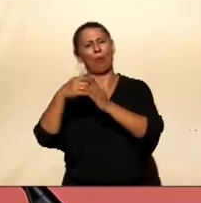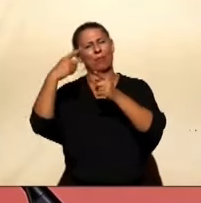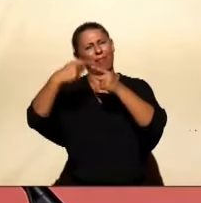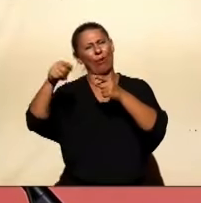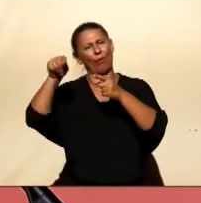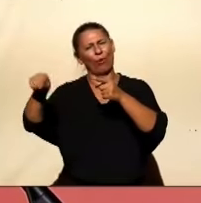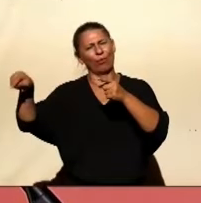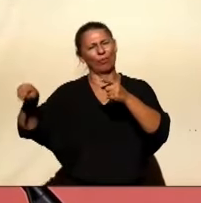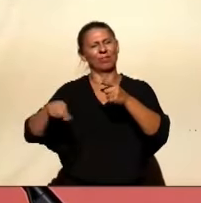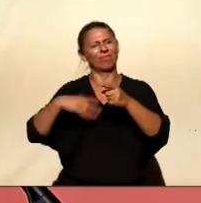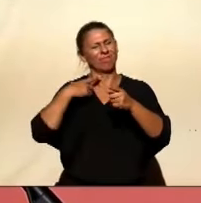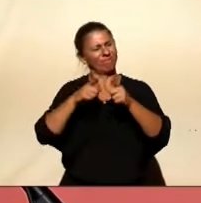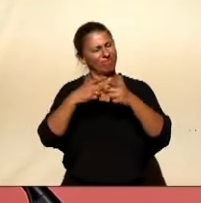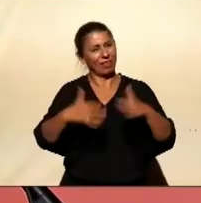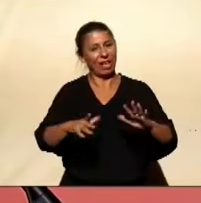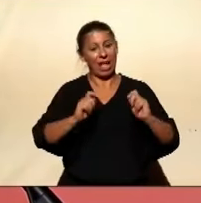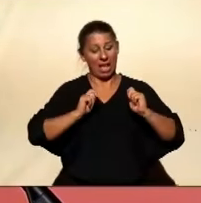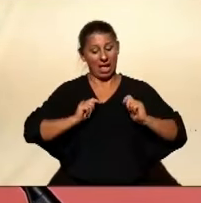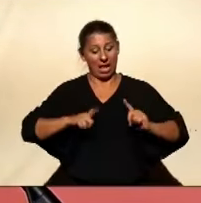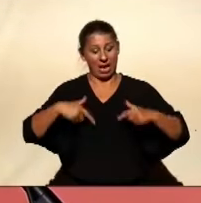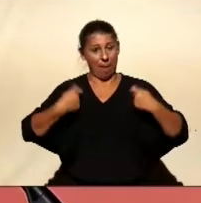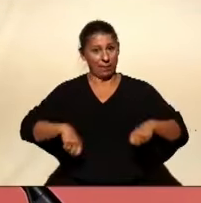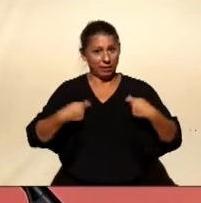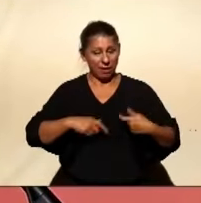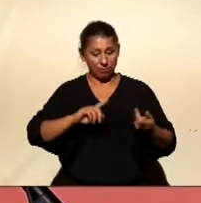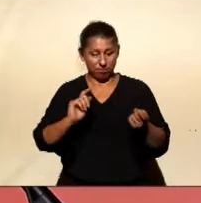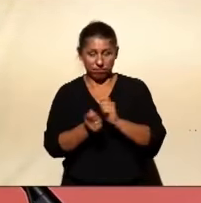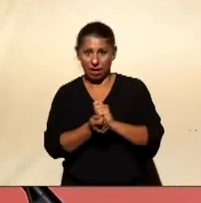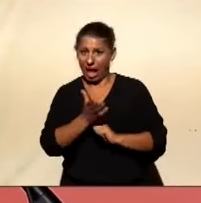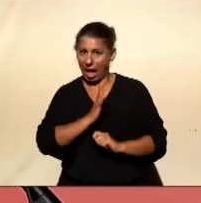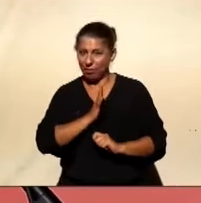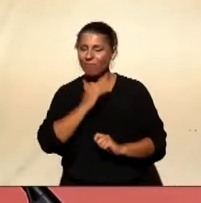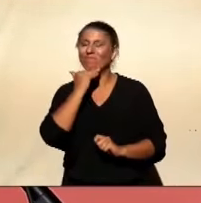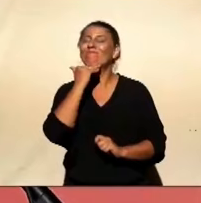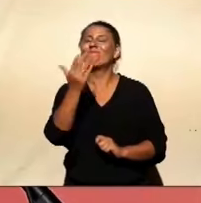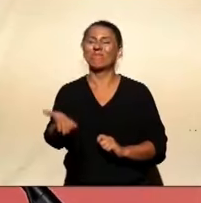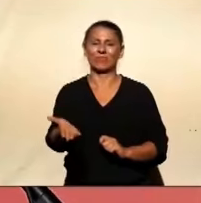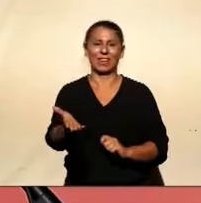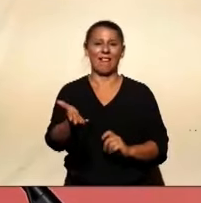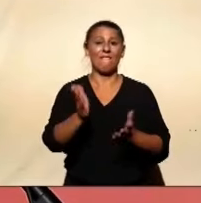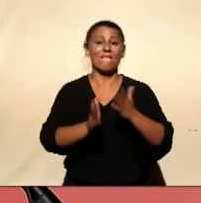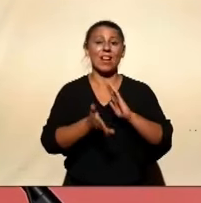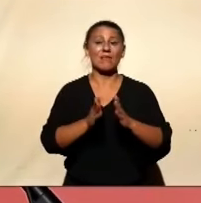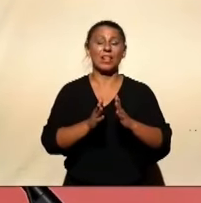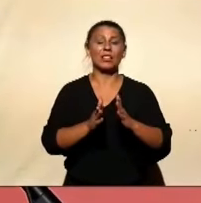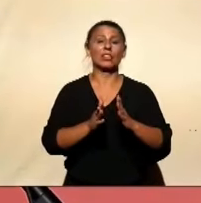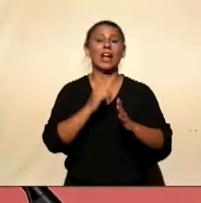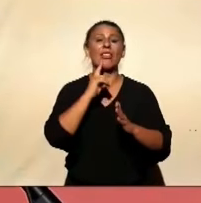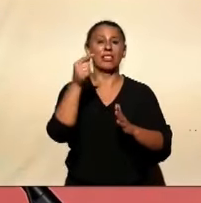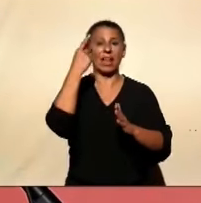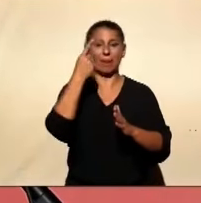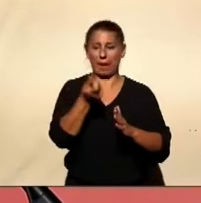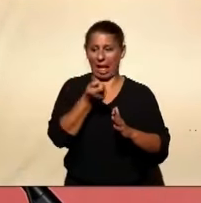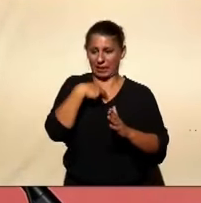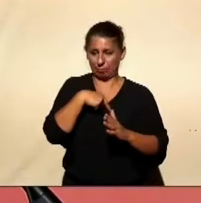Ο καπιταλισμός αυτός δεν εξανθρωπίζεται. Η βαρβαρότητα δεν γιατρεύεται με ασπιρίνες.